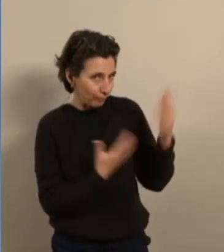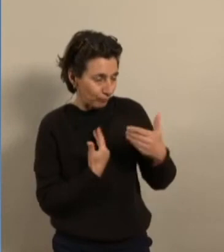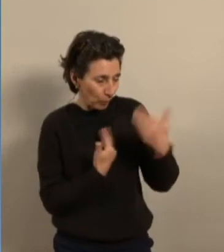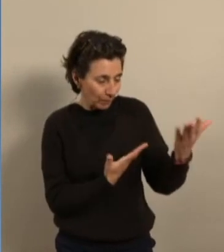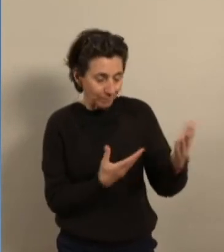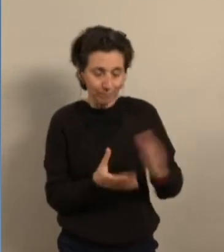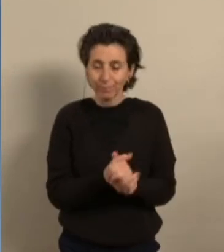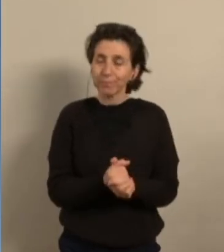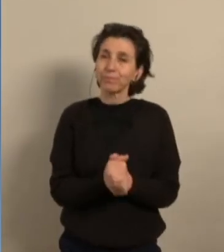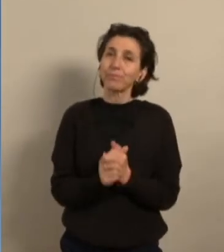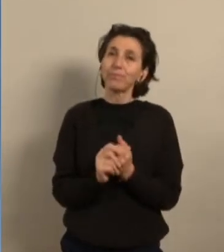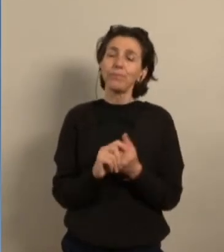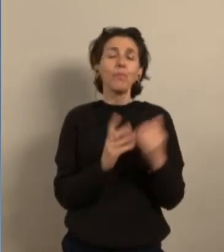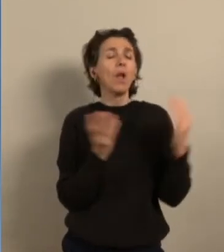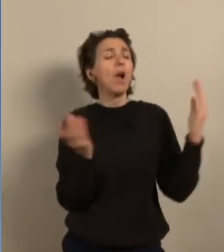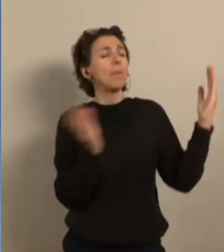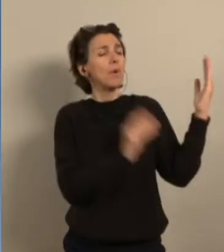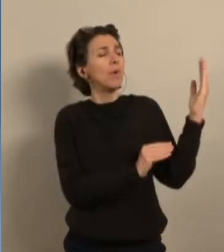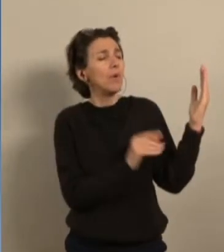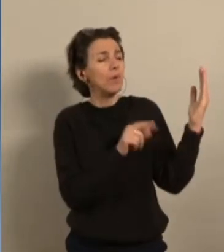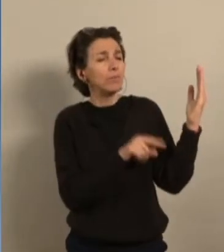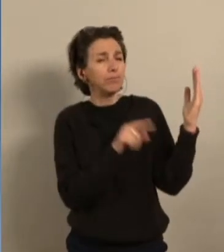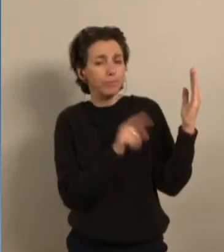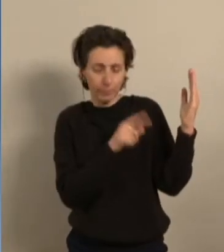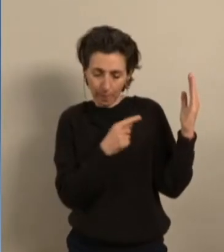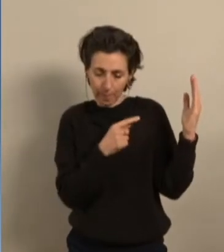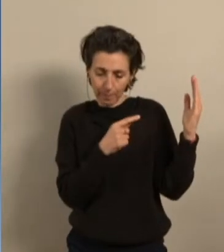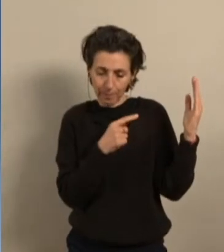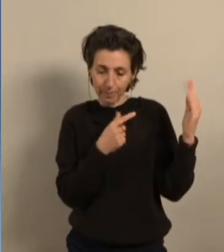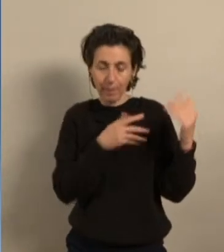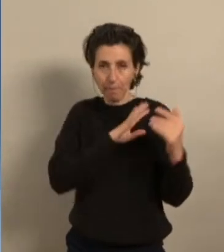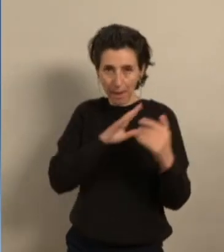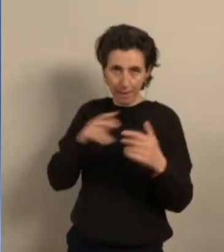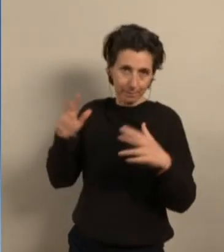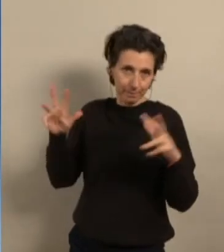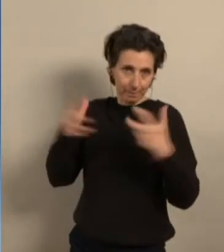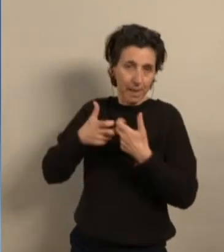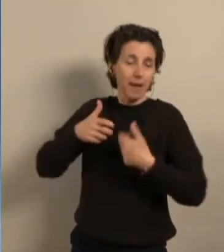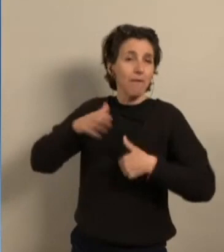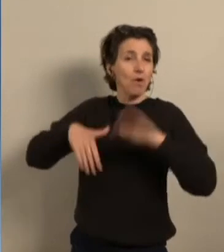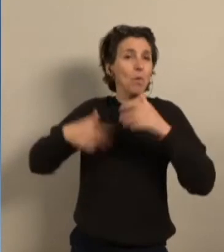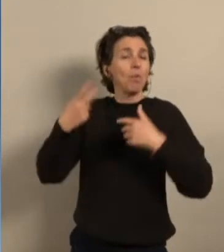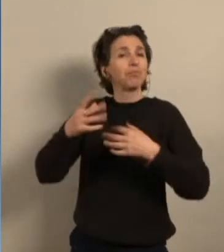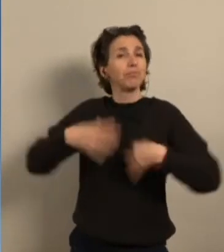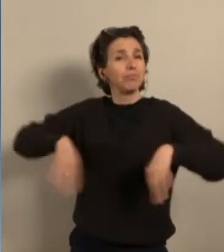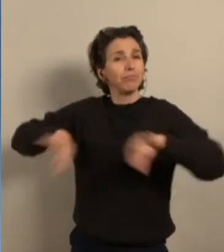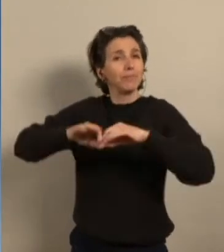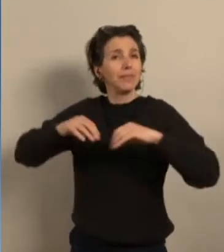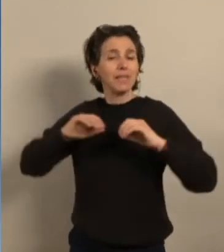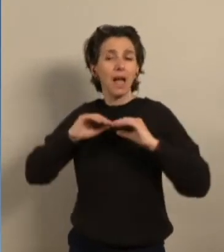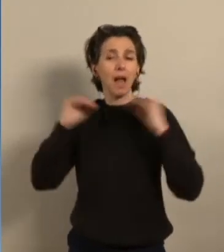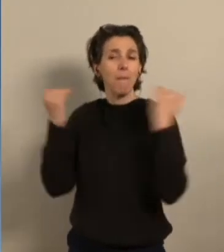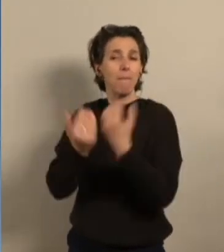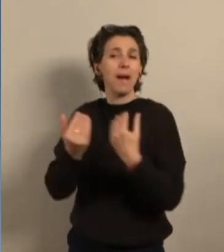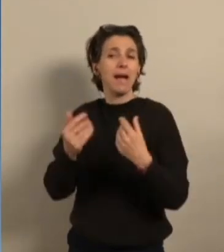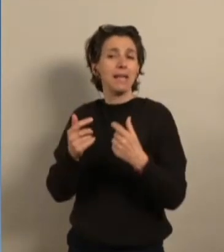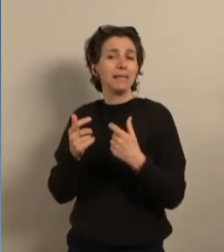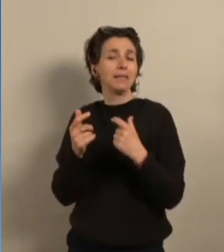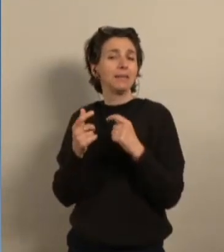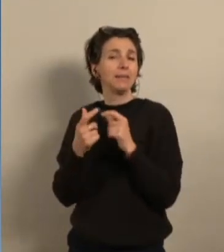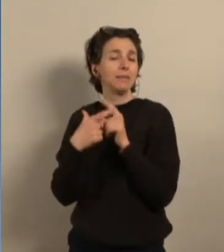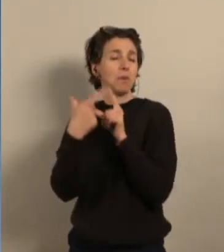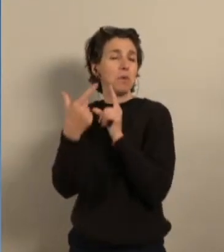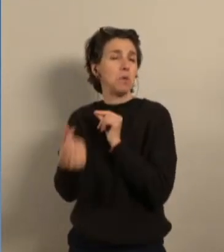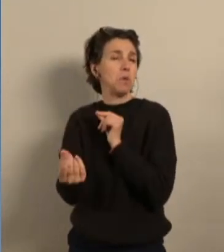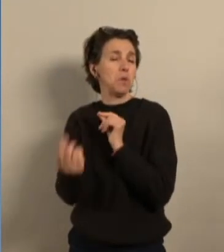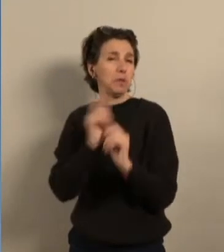Nous avons un amendement, considérant le coût de fonctionnement du Palais des Sports supporté par le budget de la ville,